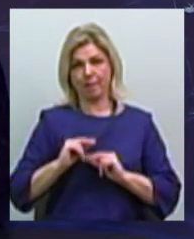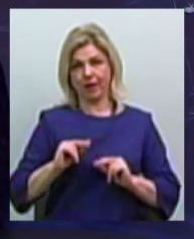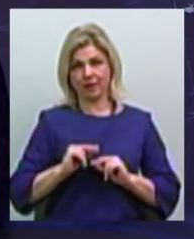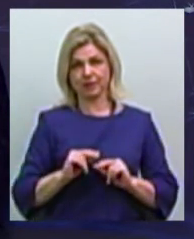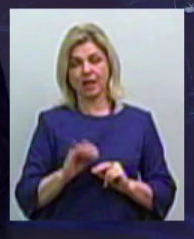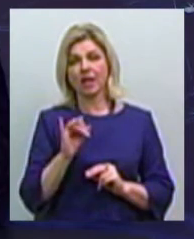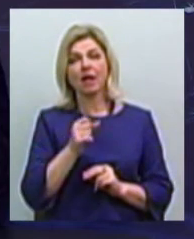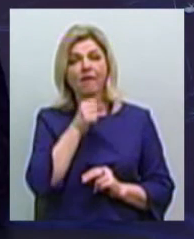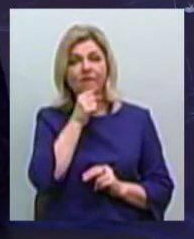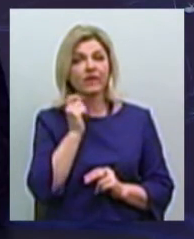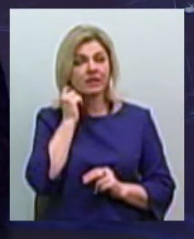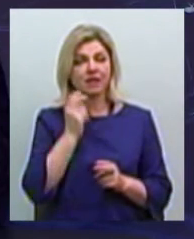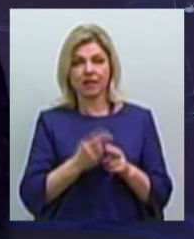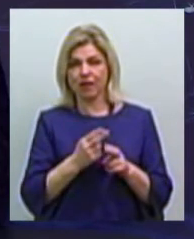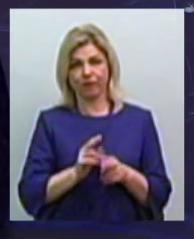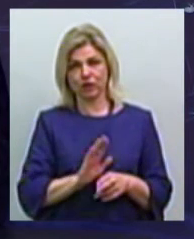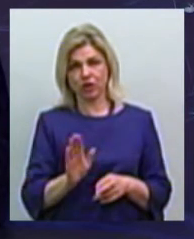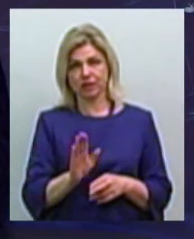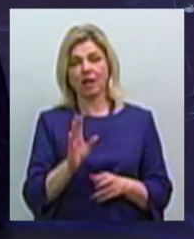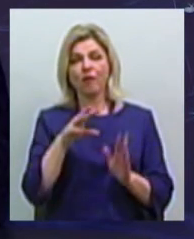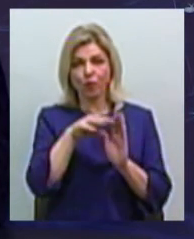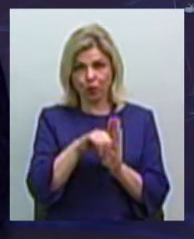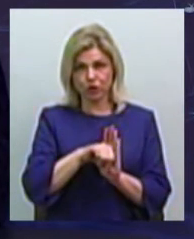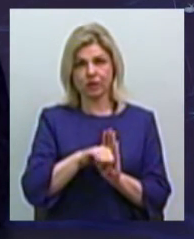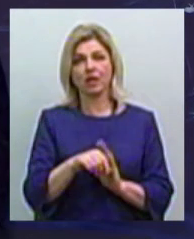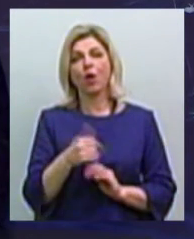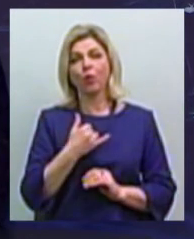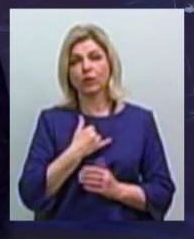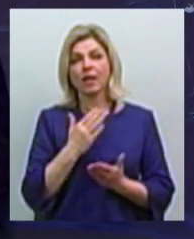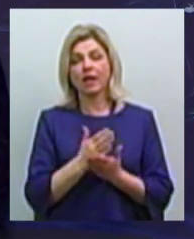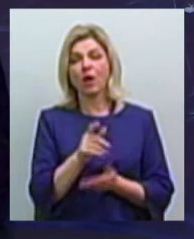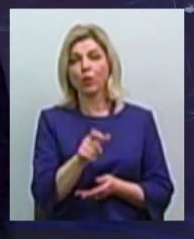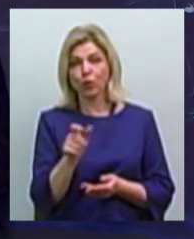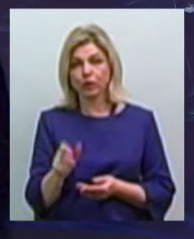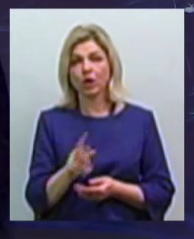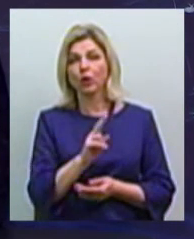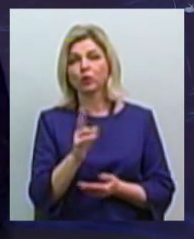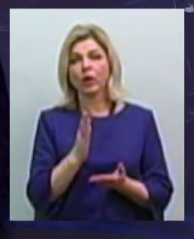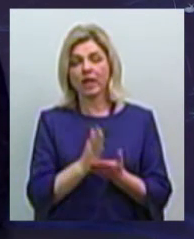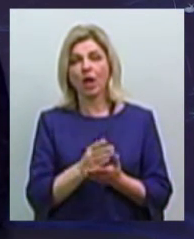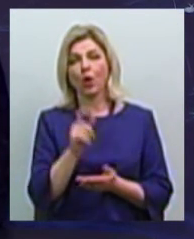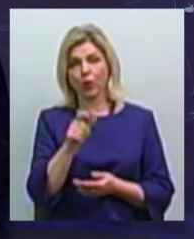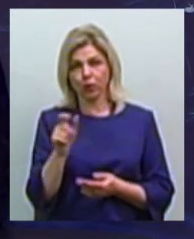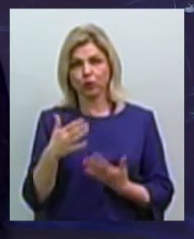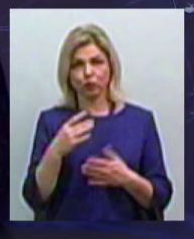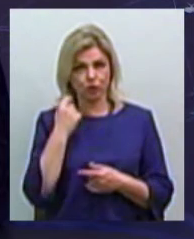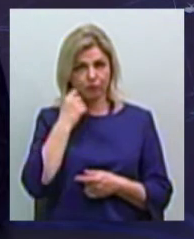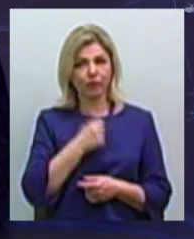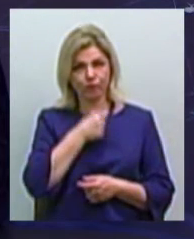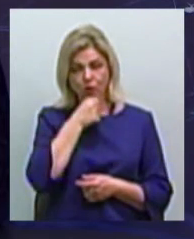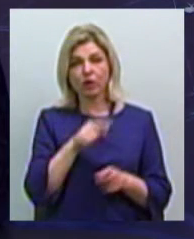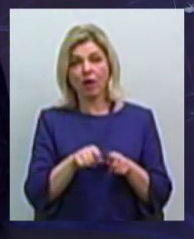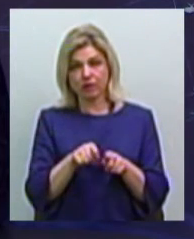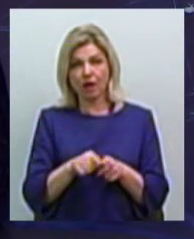і вік – це не завада долучитися до Інституту параюристів. У нас є люди, які вже є люди зрілого віку, які також долучилися до